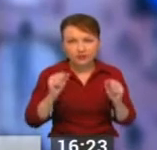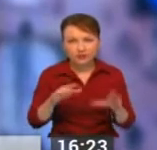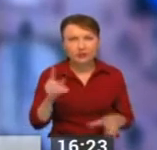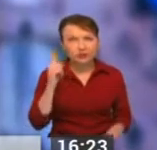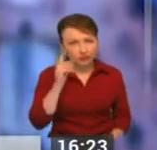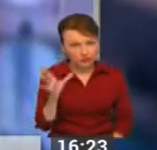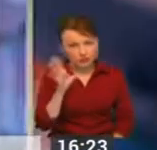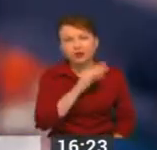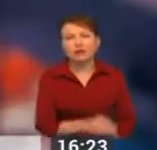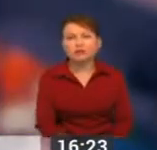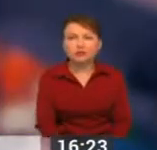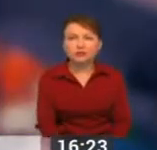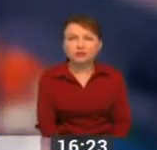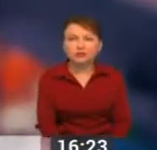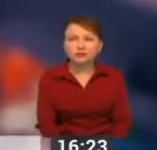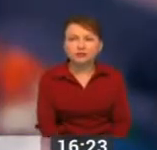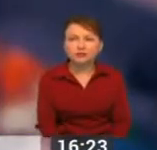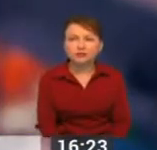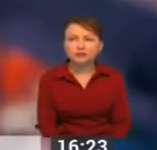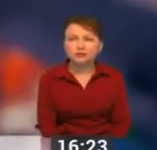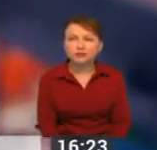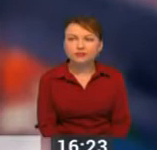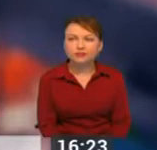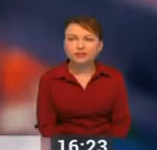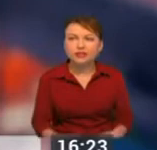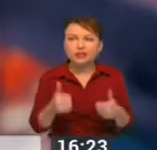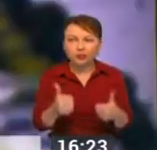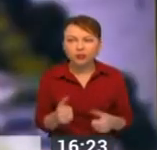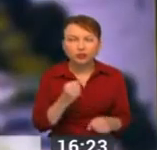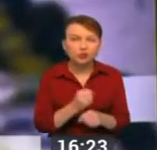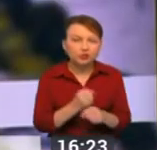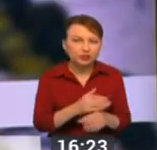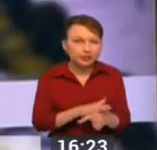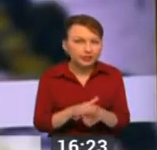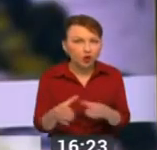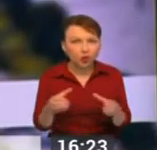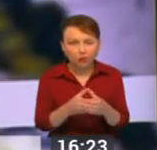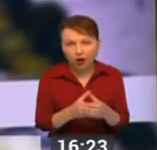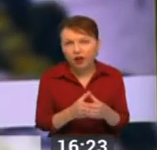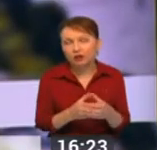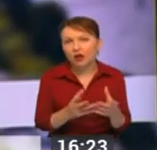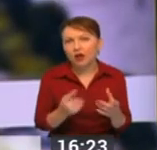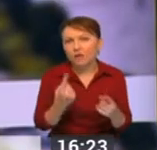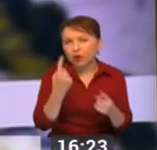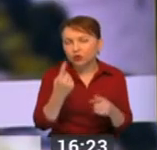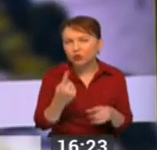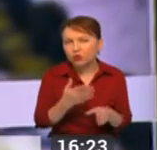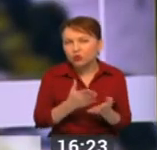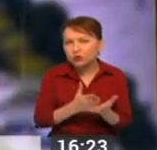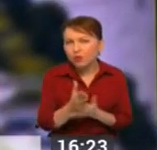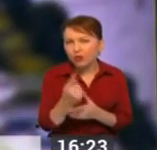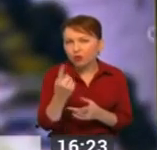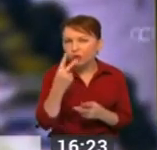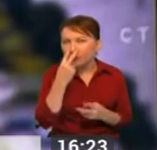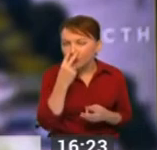этим справимся. Да. Так, це добре просто, що працює ціла команда однодумців, які в одному напрямку, в одному